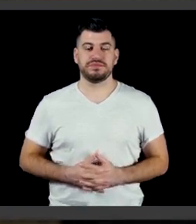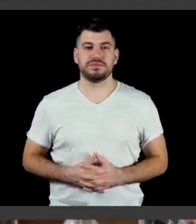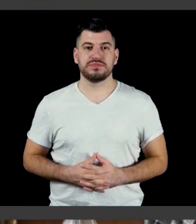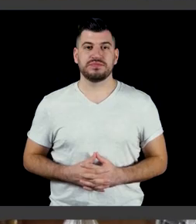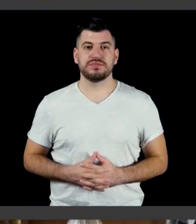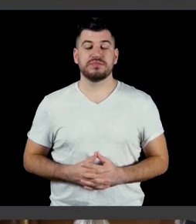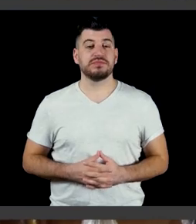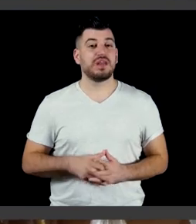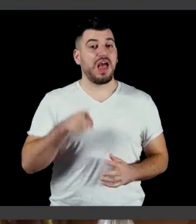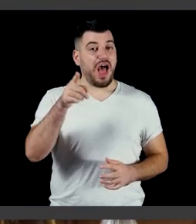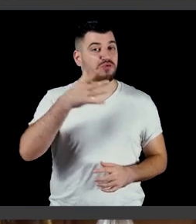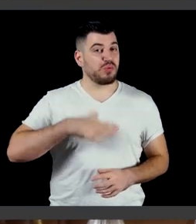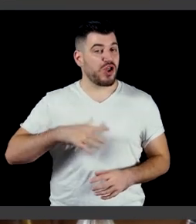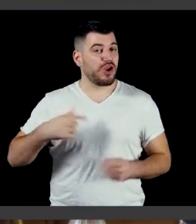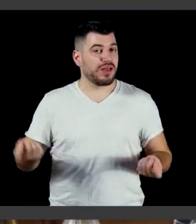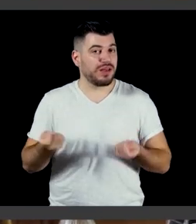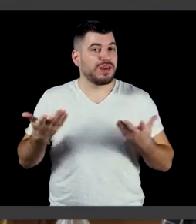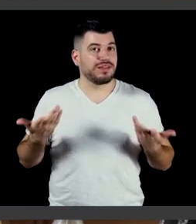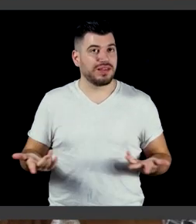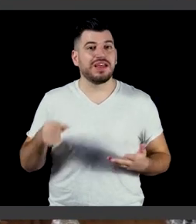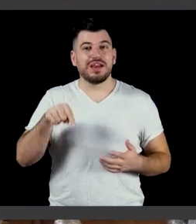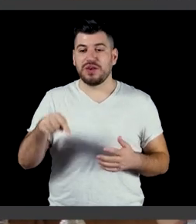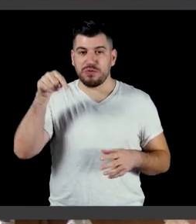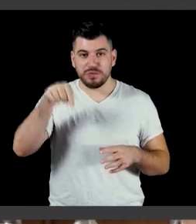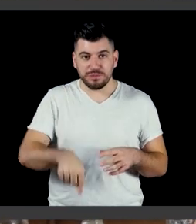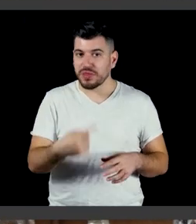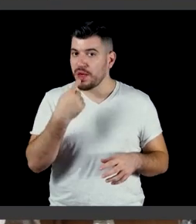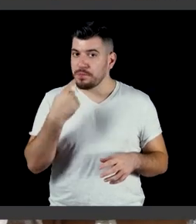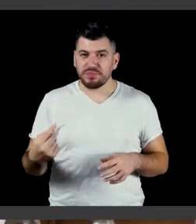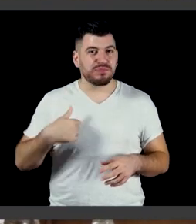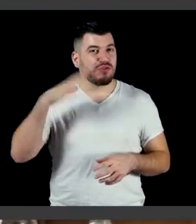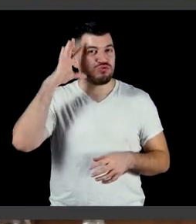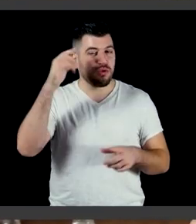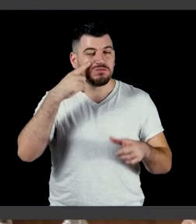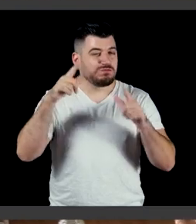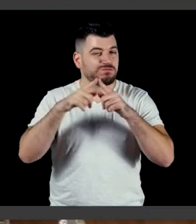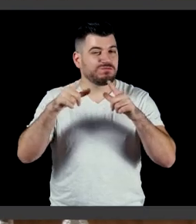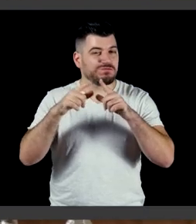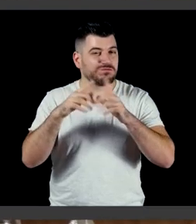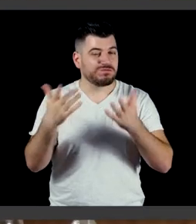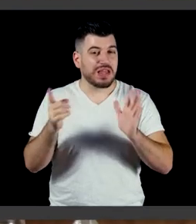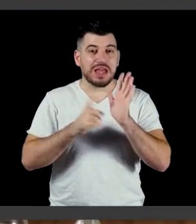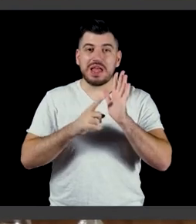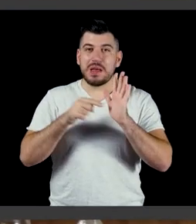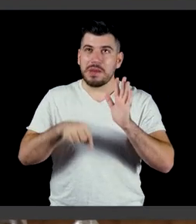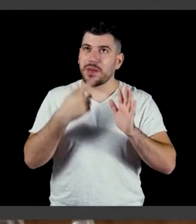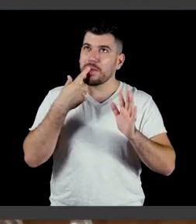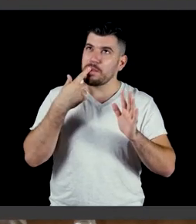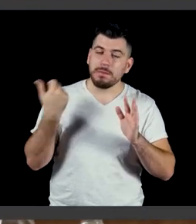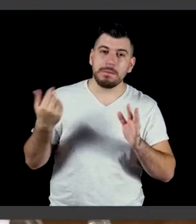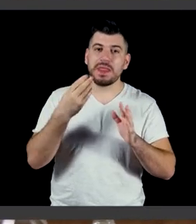Και αυτό που θέλω να κάνετε είναι, σε αυτό το σημείο να πάρετε λίγο δαχτυλάκι και να δοκιμάσετε. Πρέπει να βγαίνει η όξινη